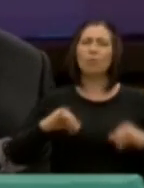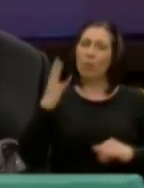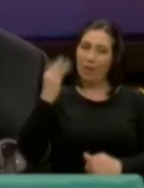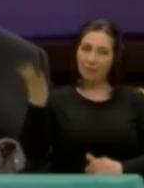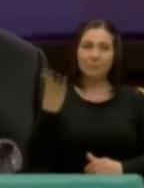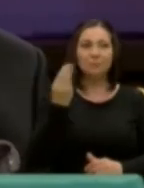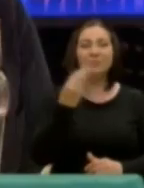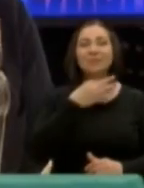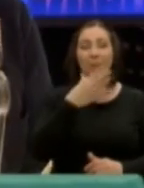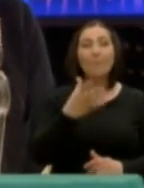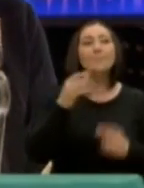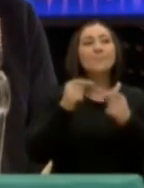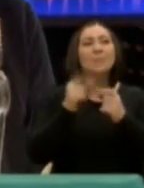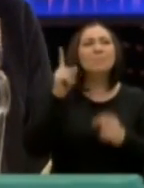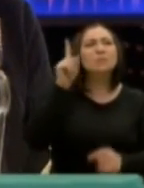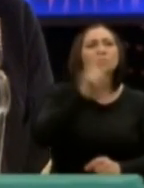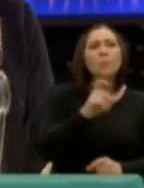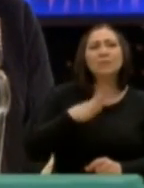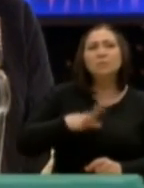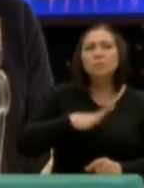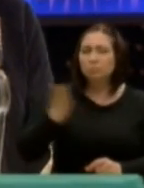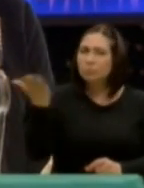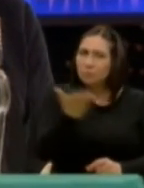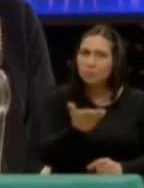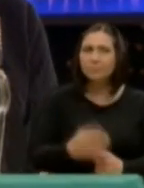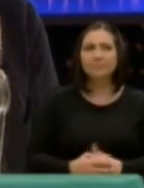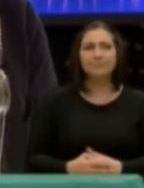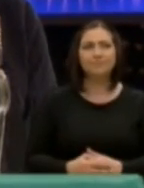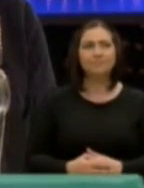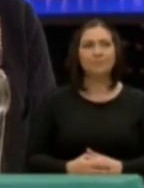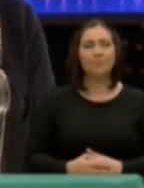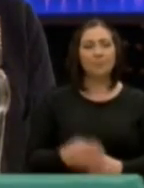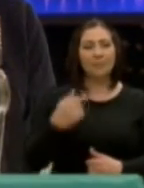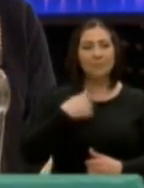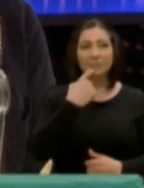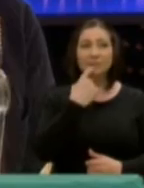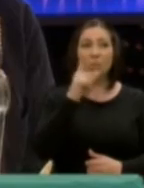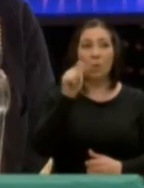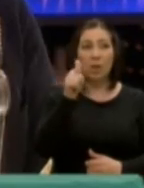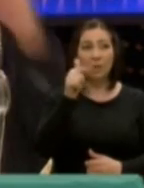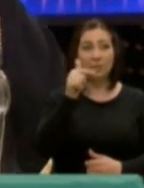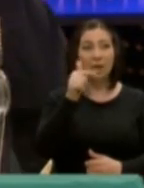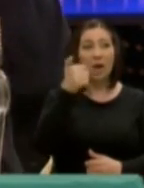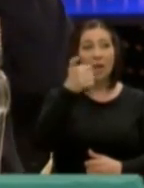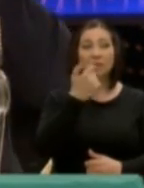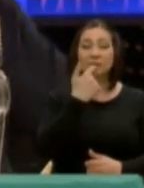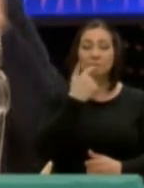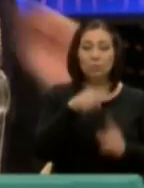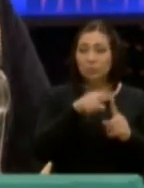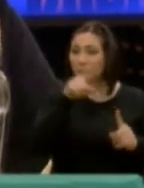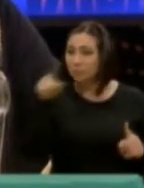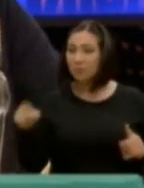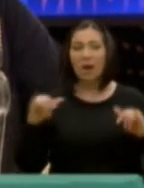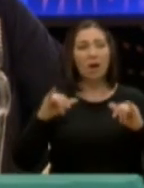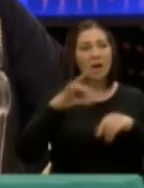Çok teşekkürler. Berkay Bey, siz bir şey daha söylemek istiyordunuz. Buyursunlar. Benim yaşım 16. 6 yıldır bu rahatsızlığı çekiyorum.